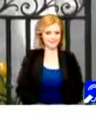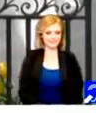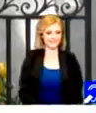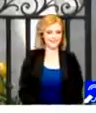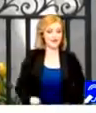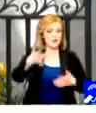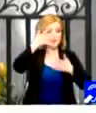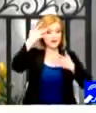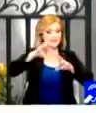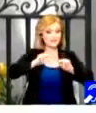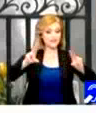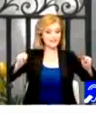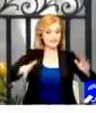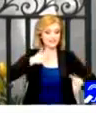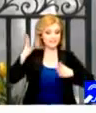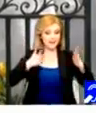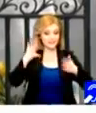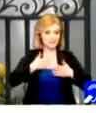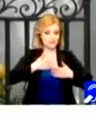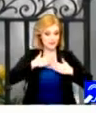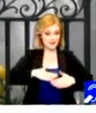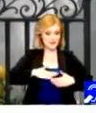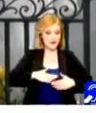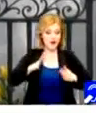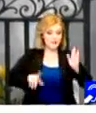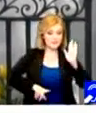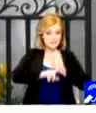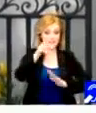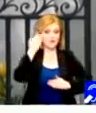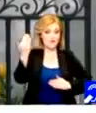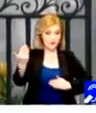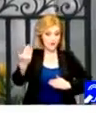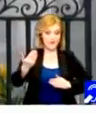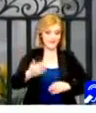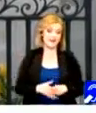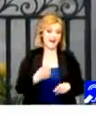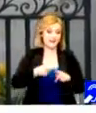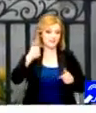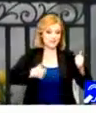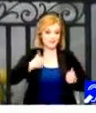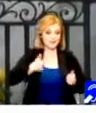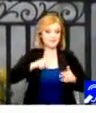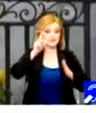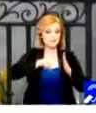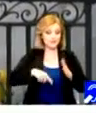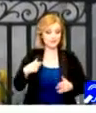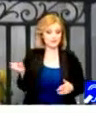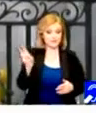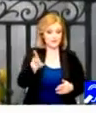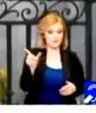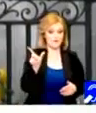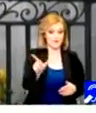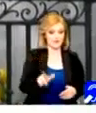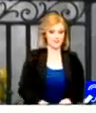Happy Easter, enjoy yourselves, and I'm coming down right now to be with you. First Lady is coming with me, and maybe I'll get this great Easter